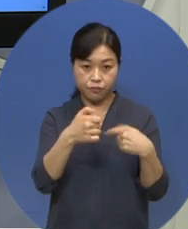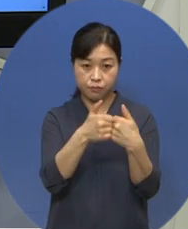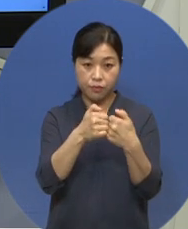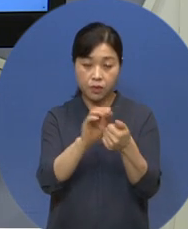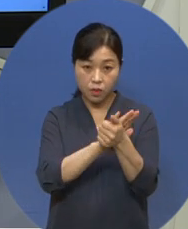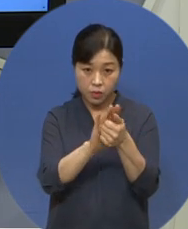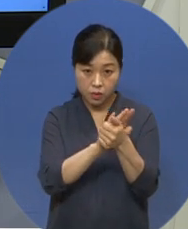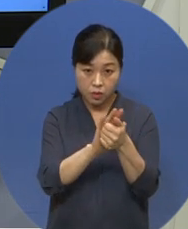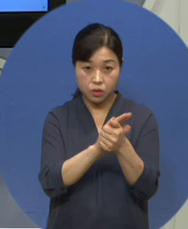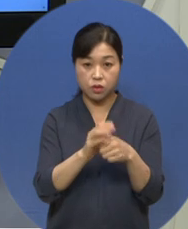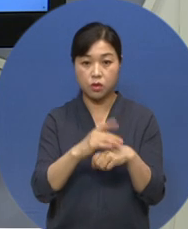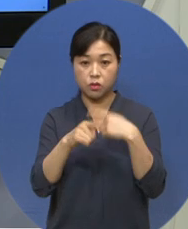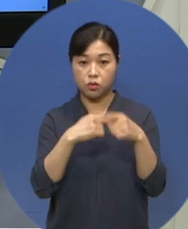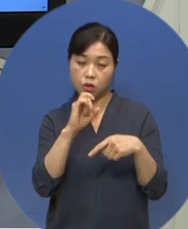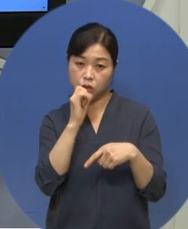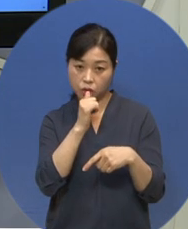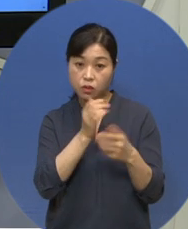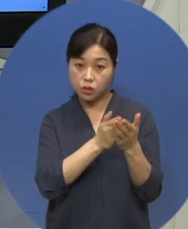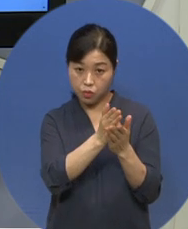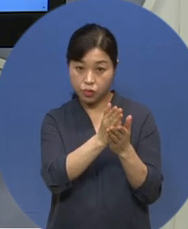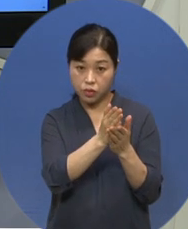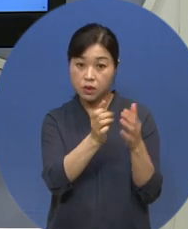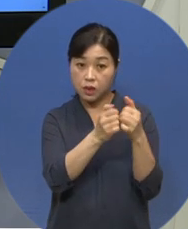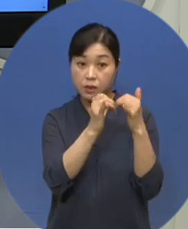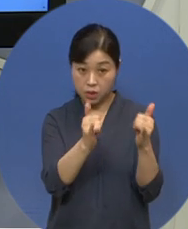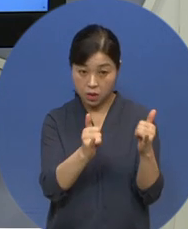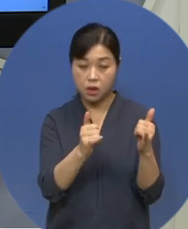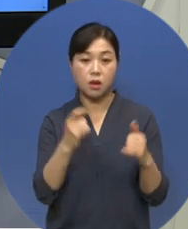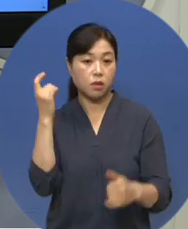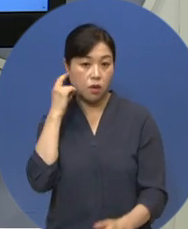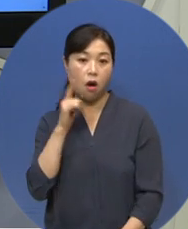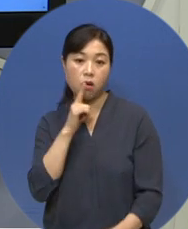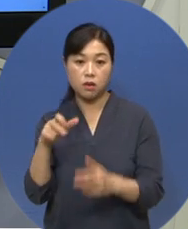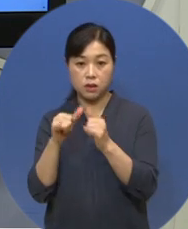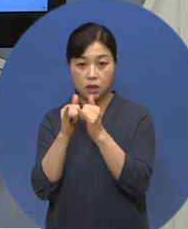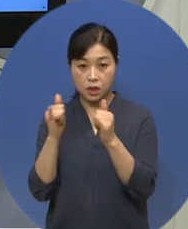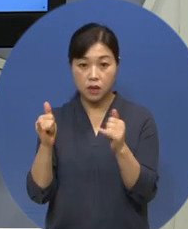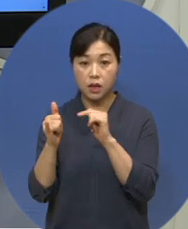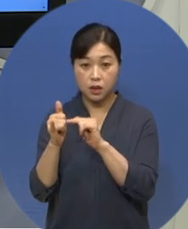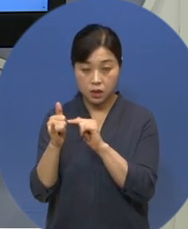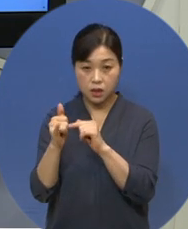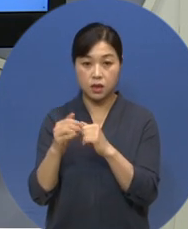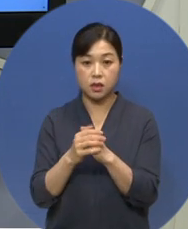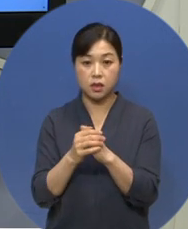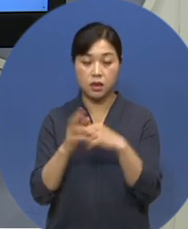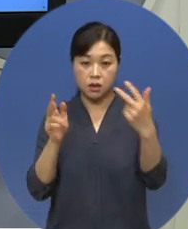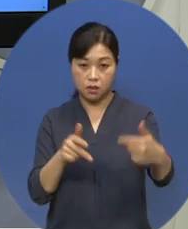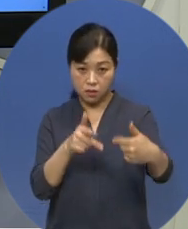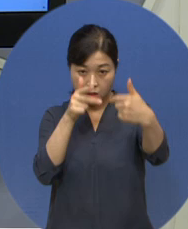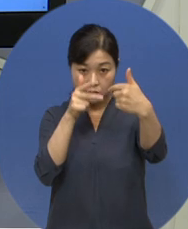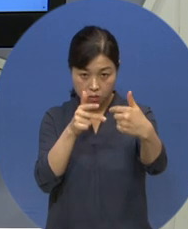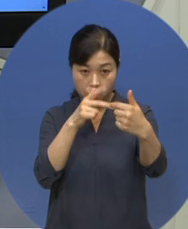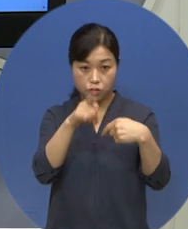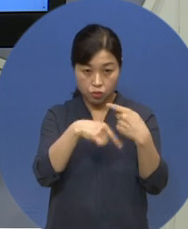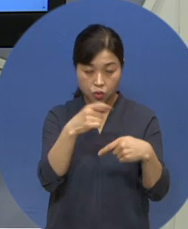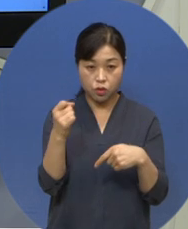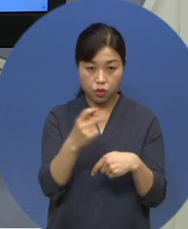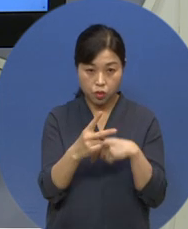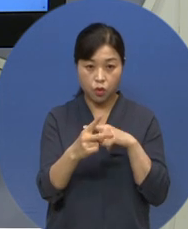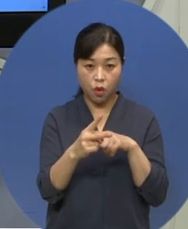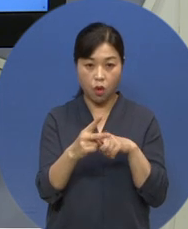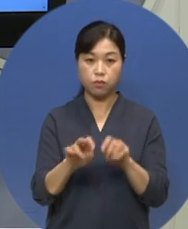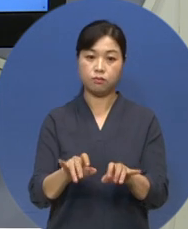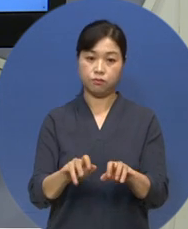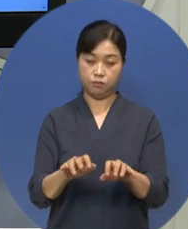전문 수화통역 상담사와 청각 언어 장애인이 직접 영상을 통해 수어 와 문자 상담 등으로